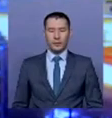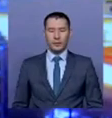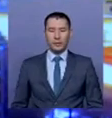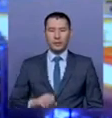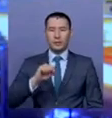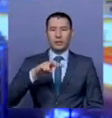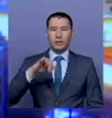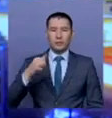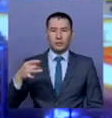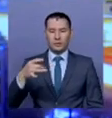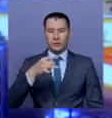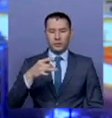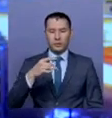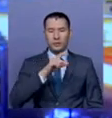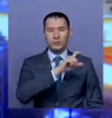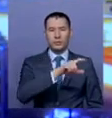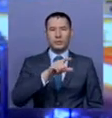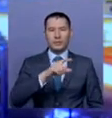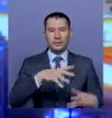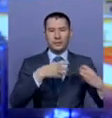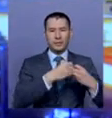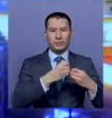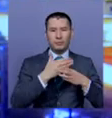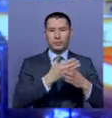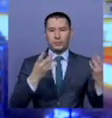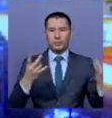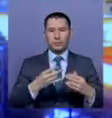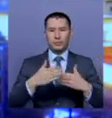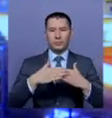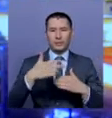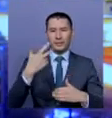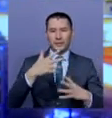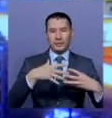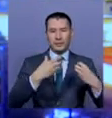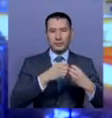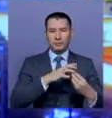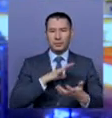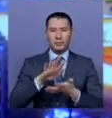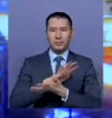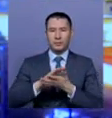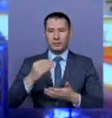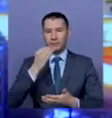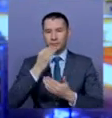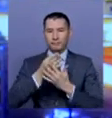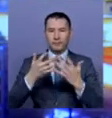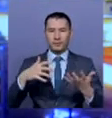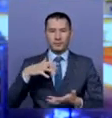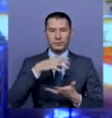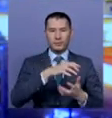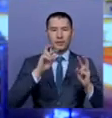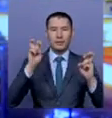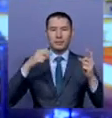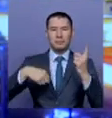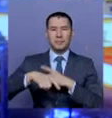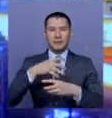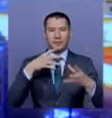Алатау ауданында көмекке мұқтаж 30 отбасы тегін азық-түлікпен қамтылды. Елбасының бастамасымен құрылған «Біз біргеміз» қорының аясында